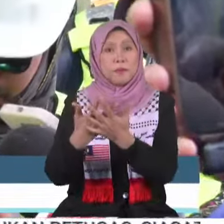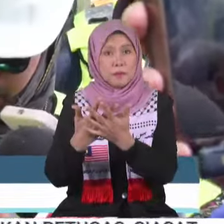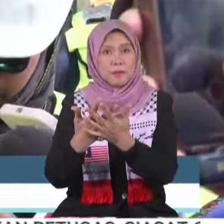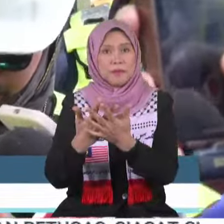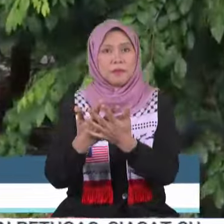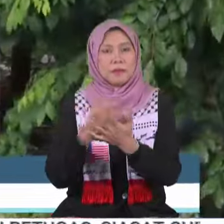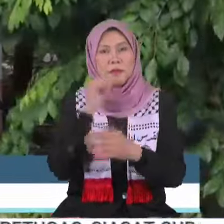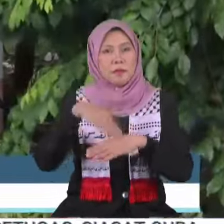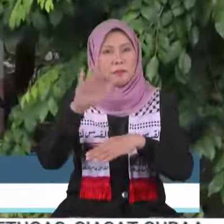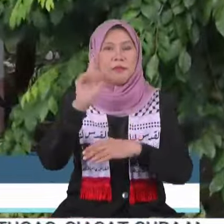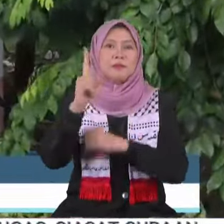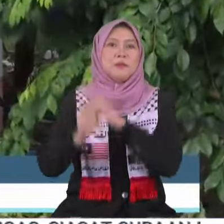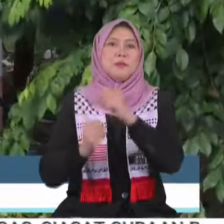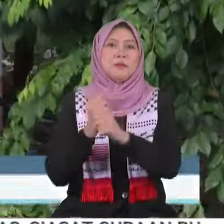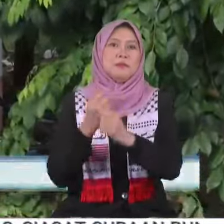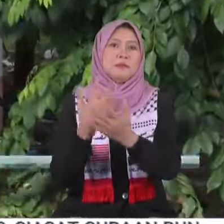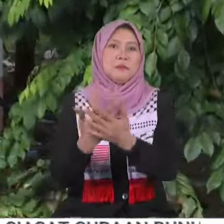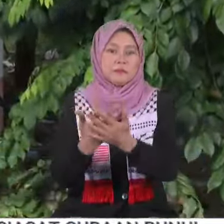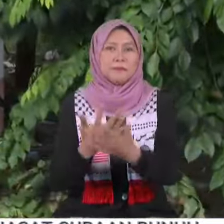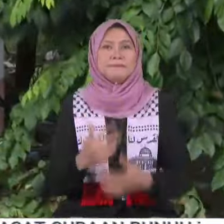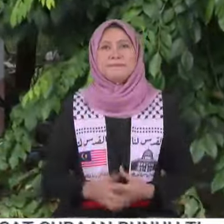tidak lebih 1 tahun.